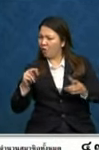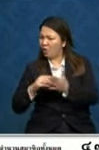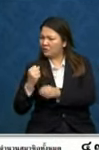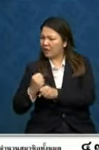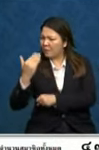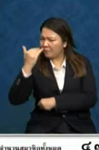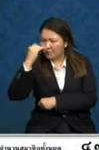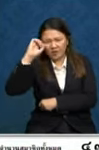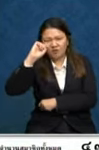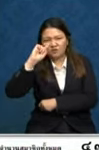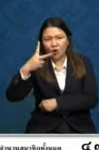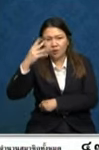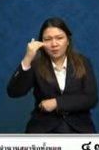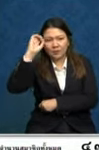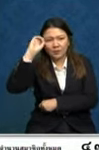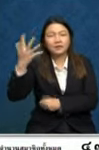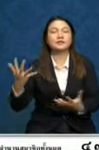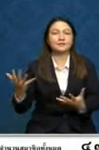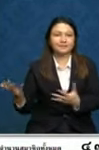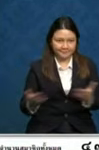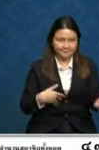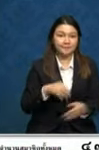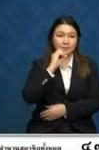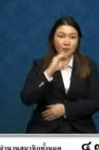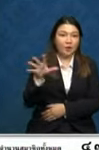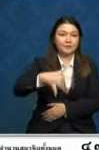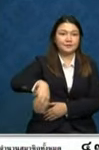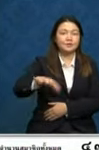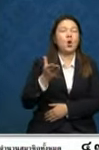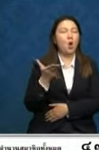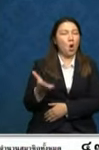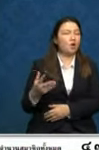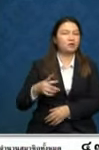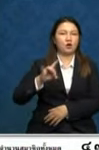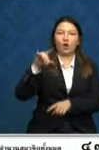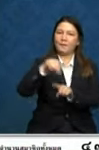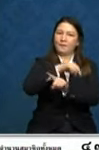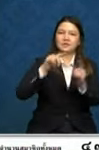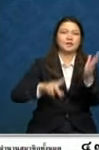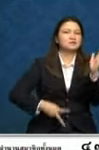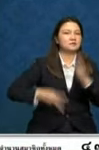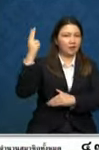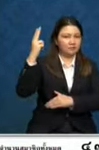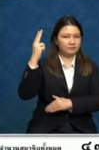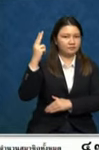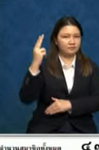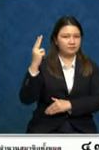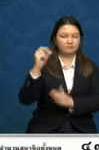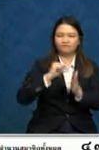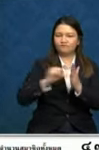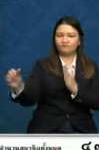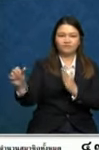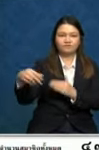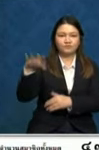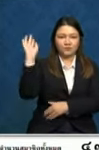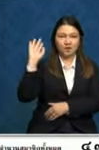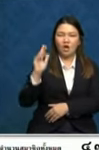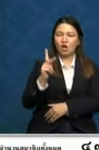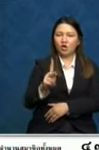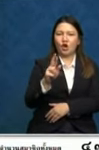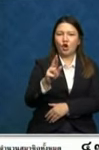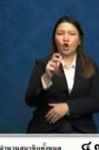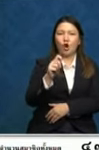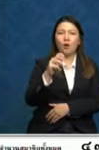นี่คือสิ่งที่กราบเรียนว่าผมได้เสนอตัดงบประมาณ 100% คือไม่จำเป็นต้องมีหน่วยง